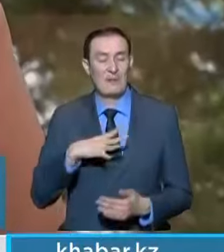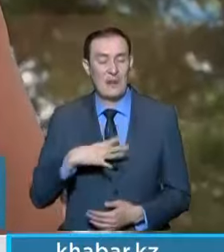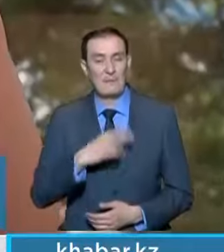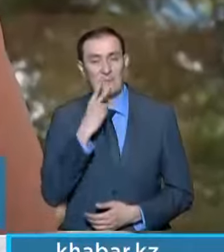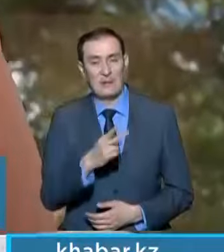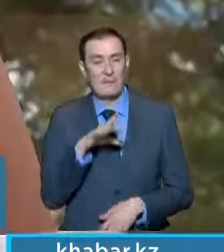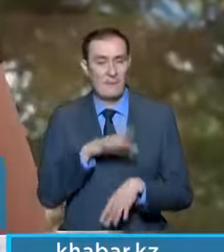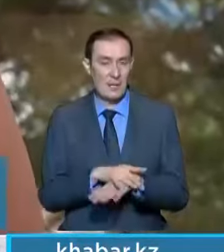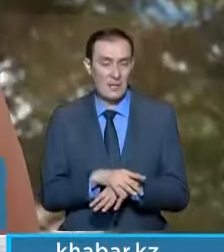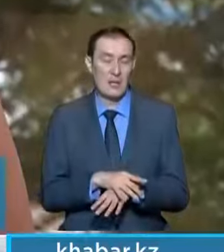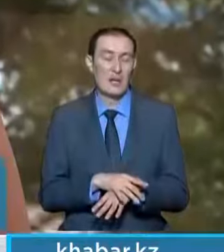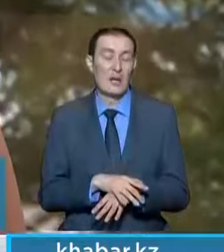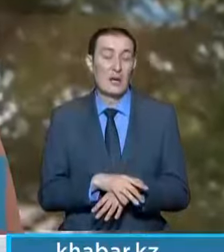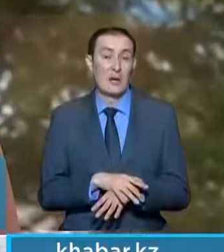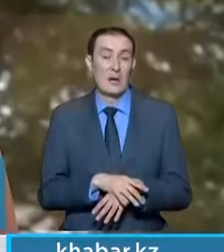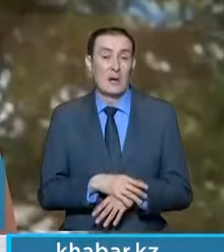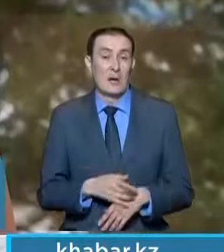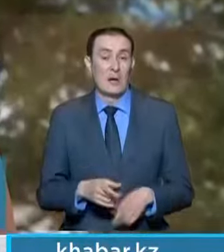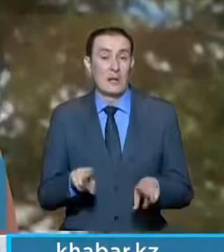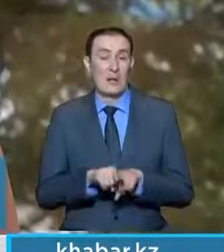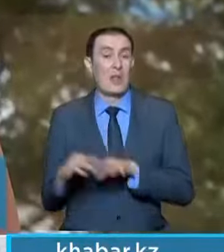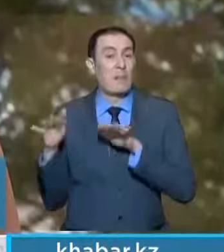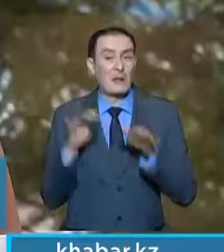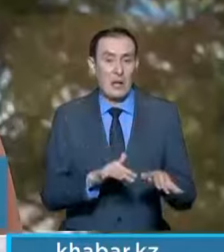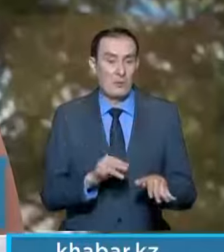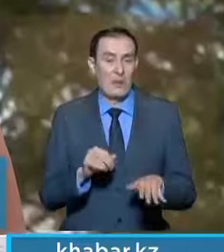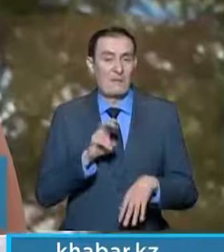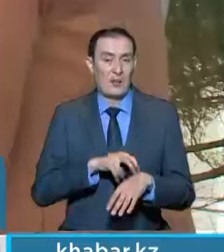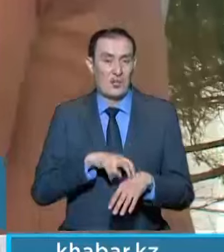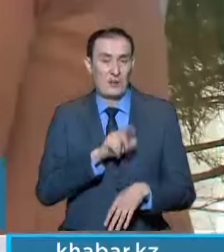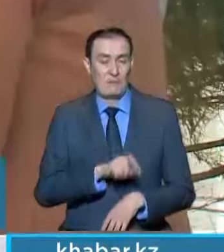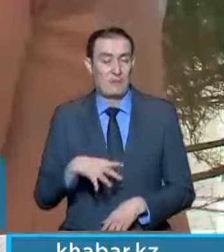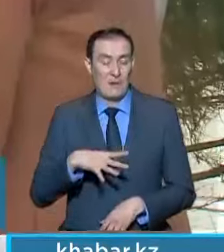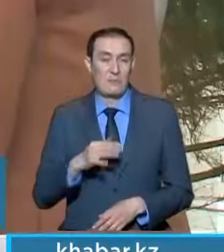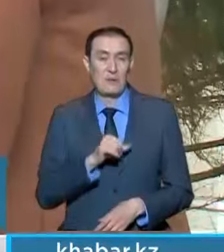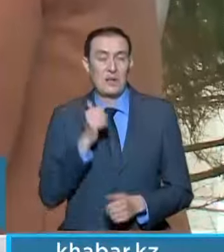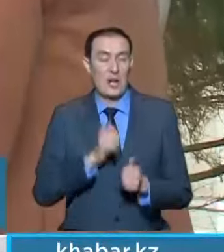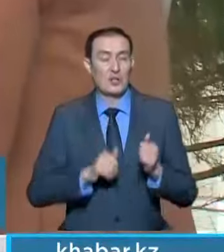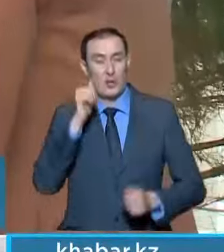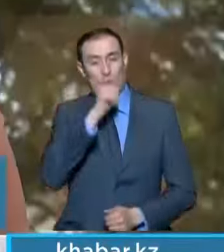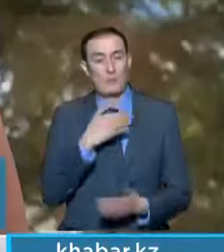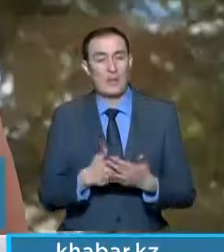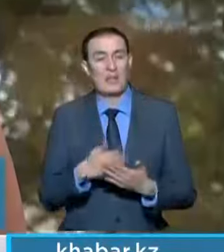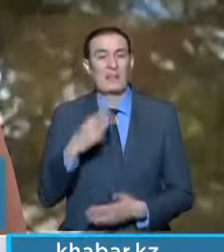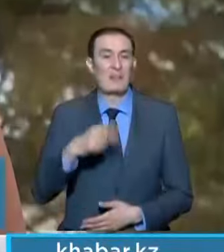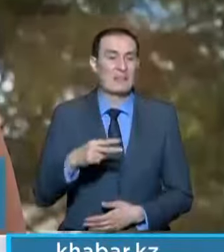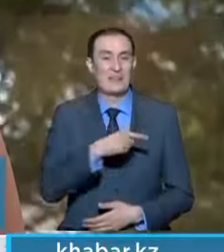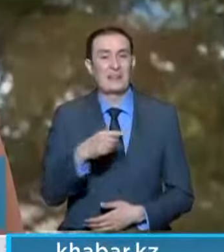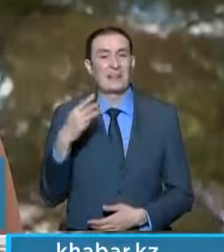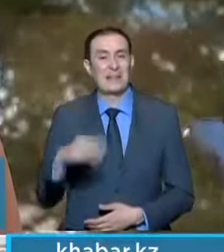свидетелями, ну, будем говорить, прямо нападения на медицинских работников. Вообще мы ежегодно порядка